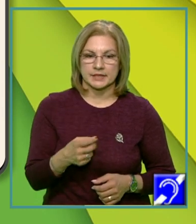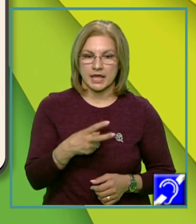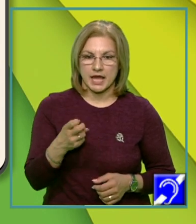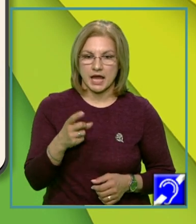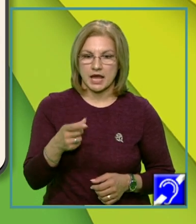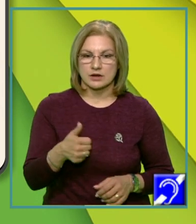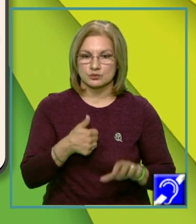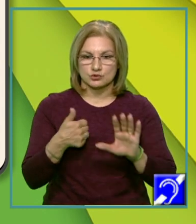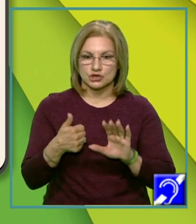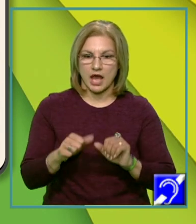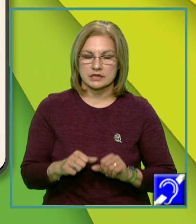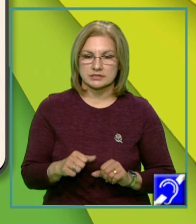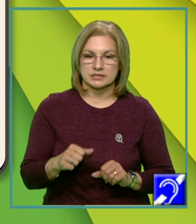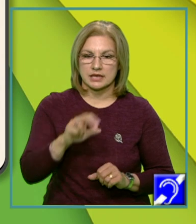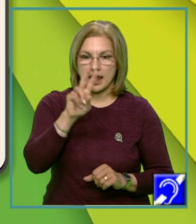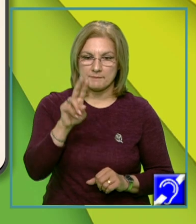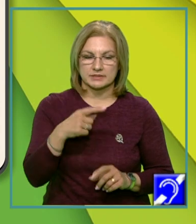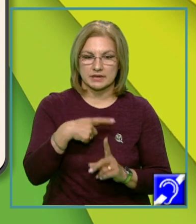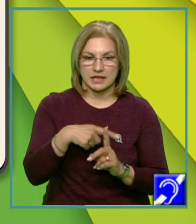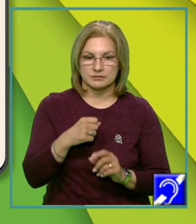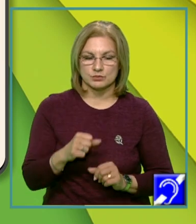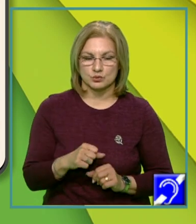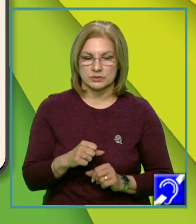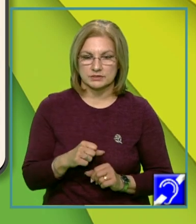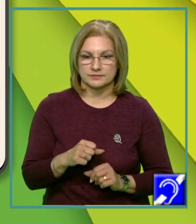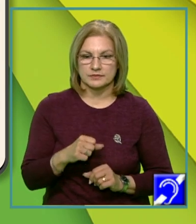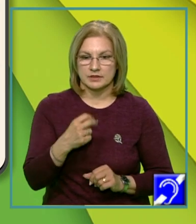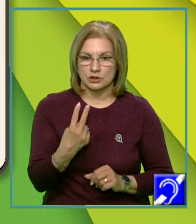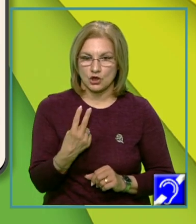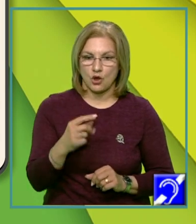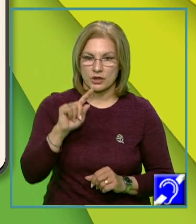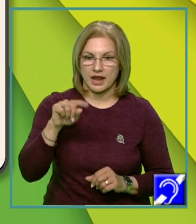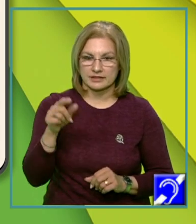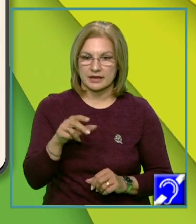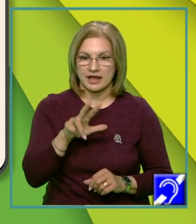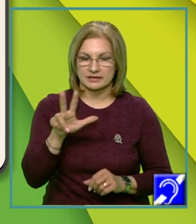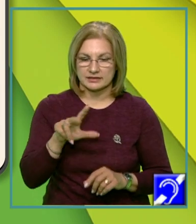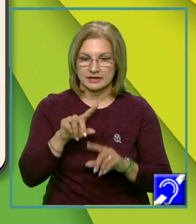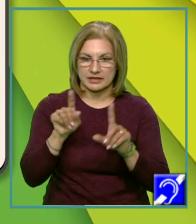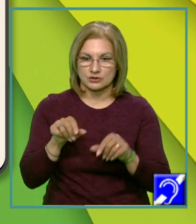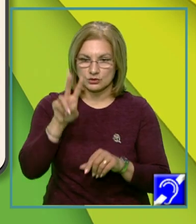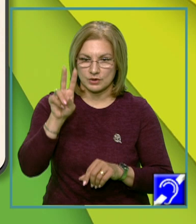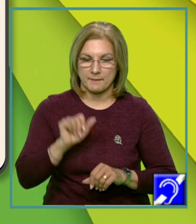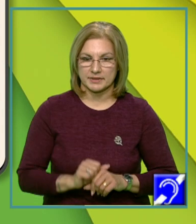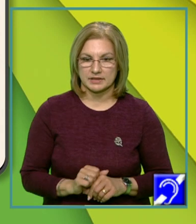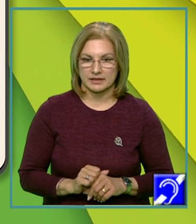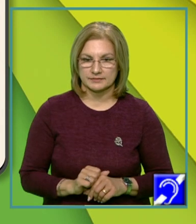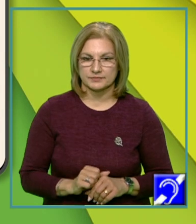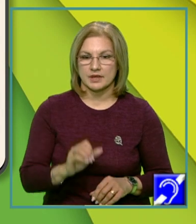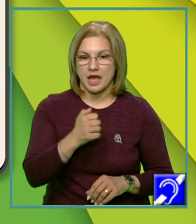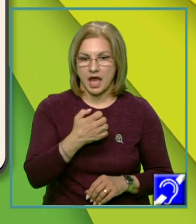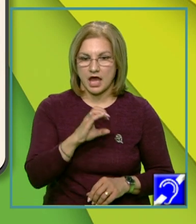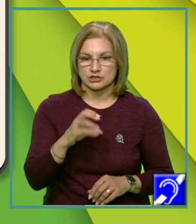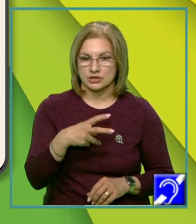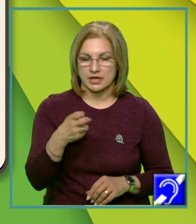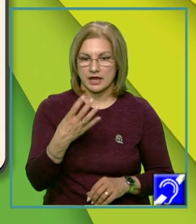șase la pătrat plus ă 2 radical din 3 totul la pătrat Deci ac